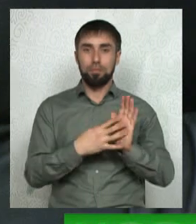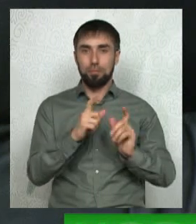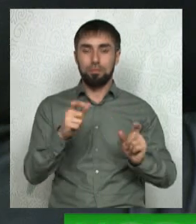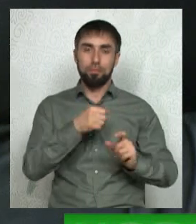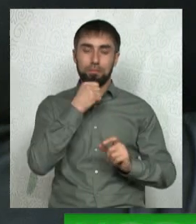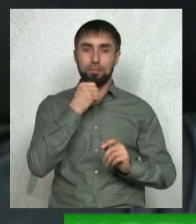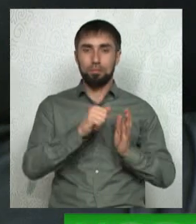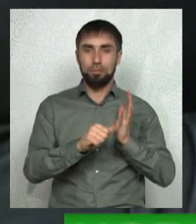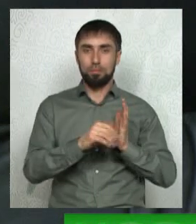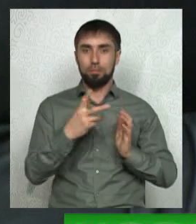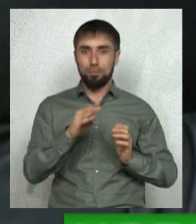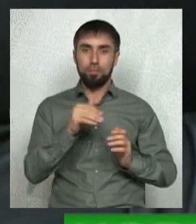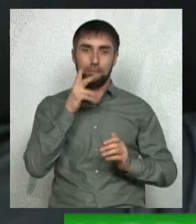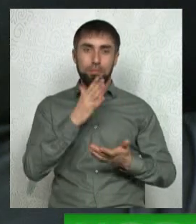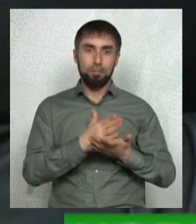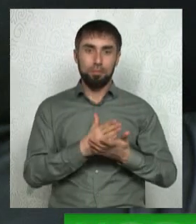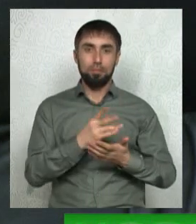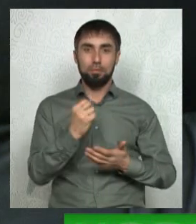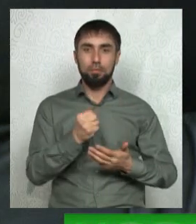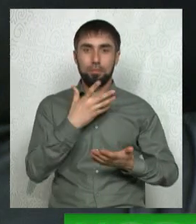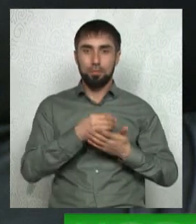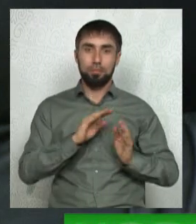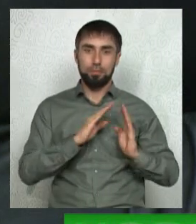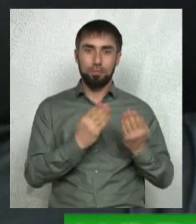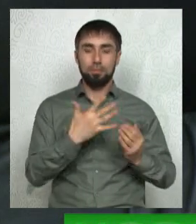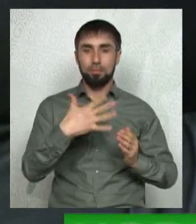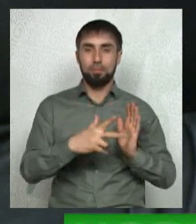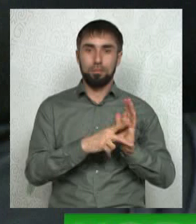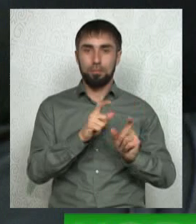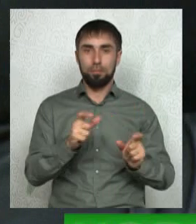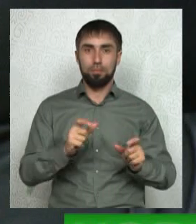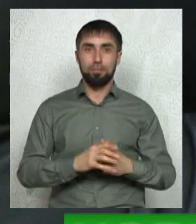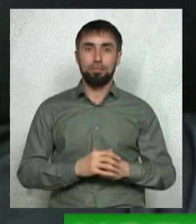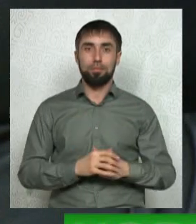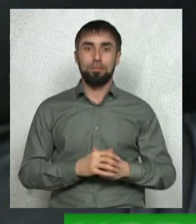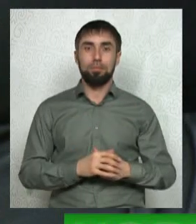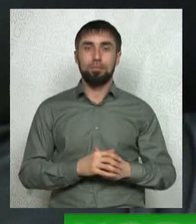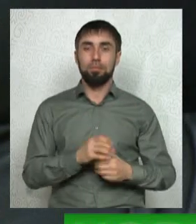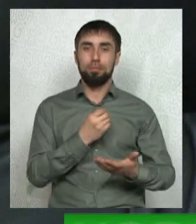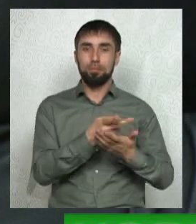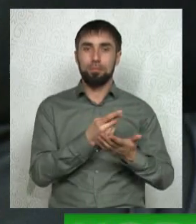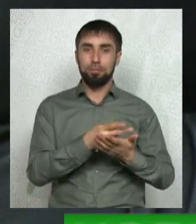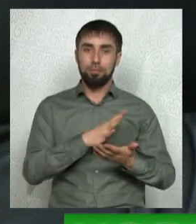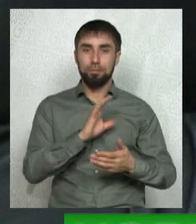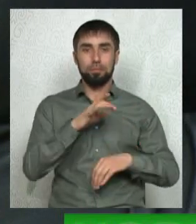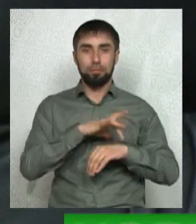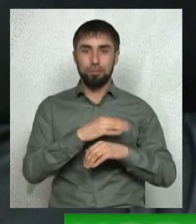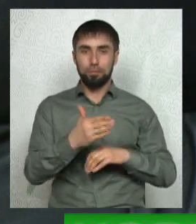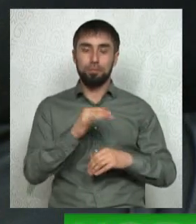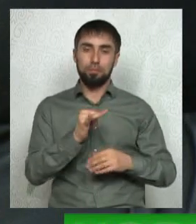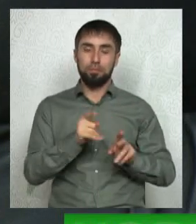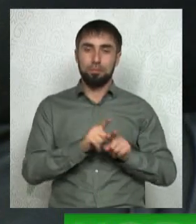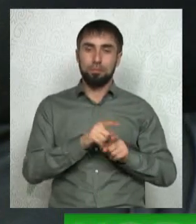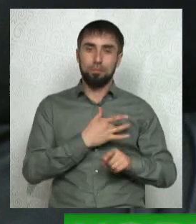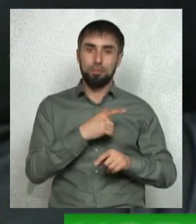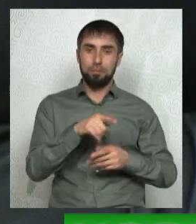старше 65 лет, которые находятся на самоизоляции, 58 человек. Госпитализированные с подтверждением и